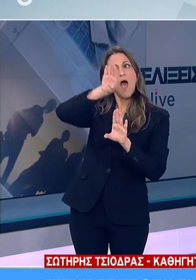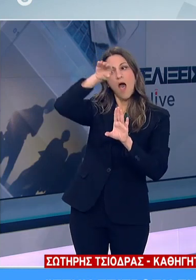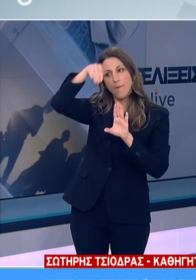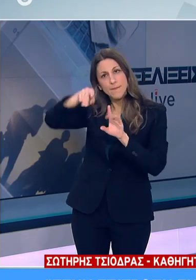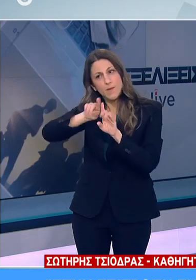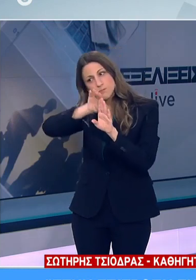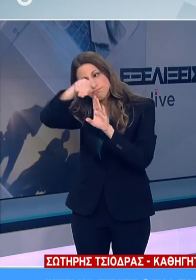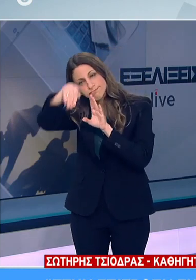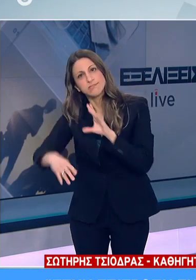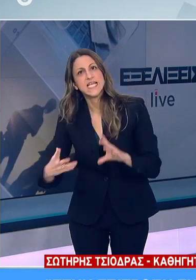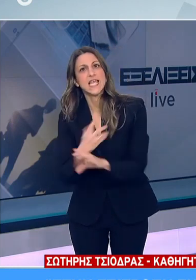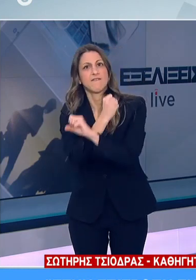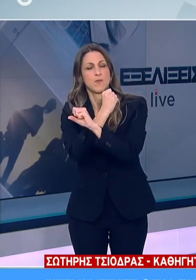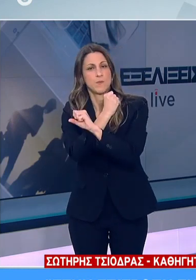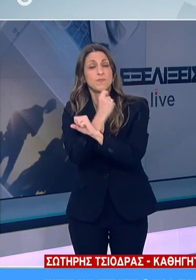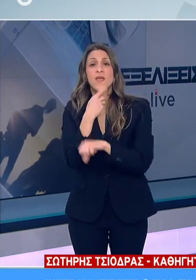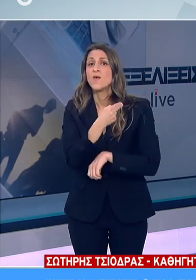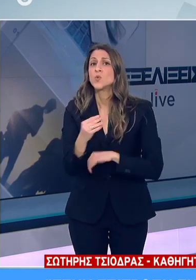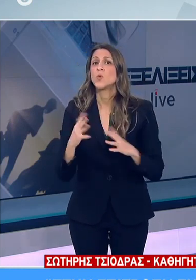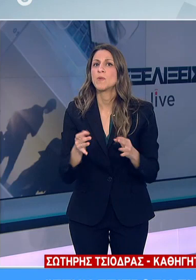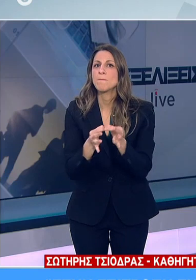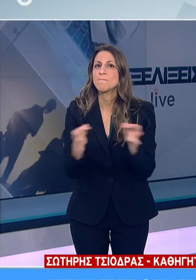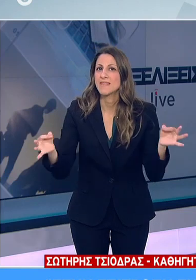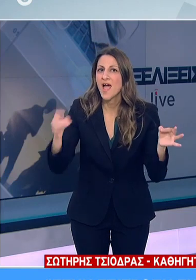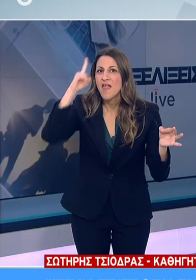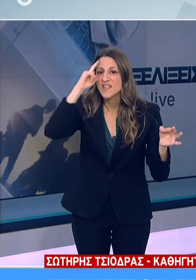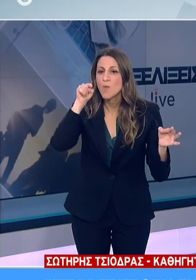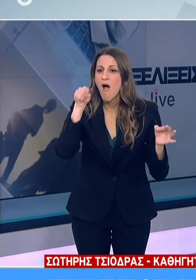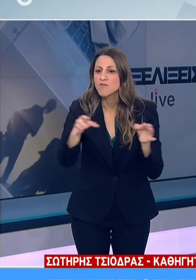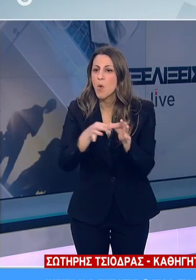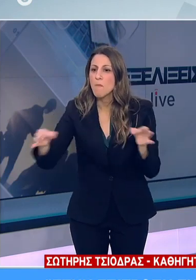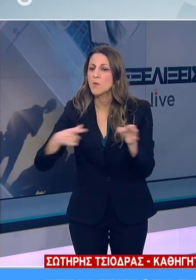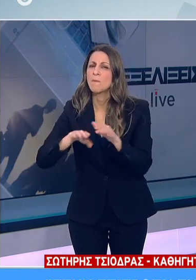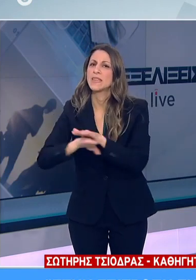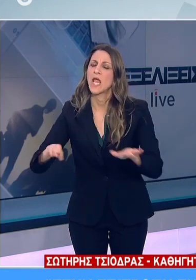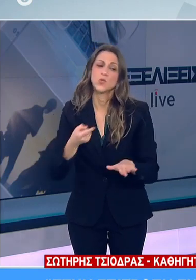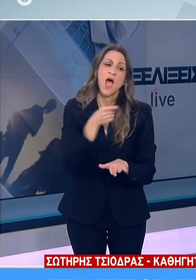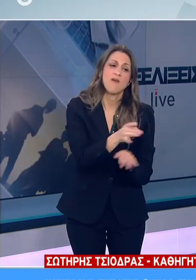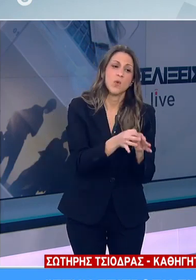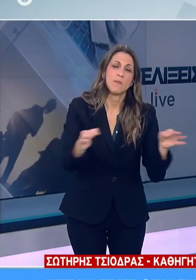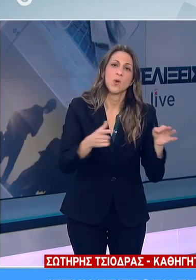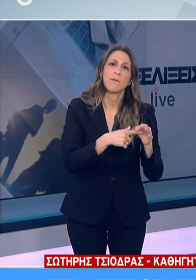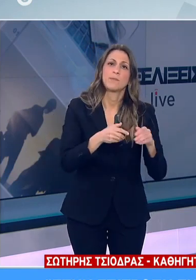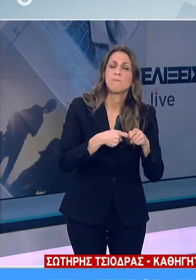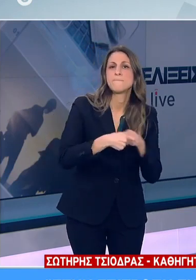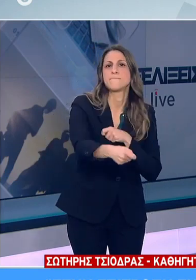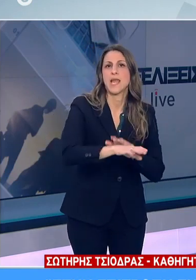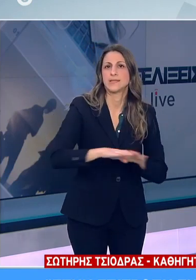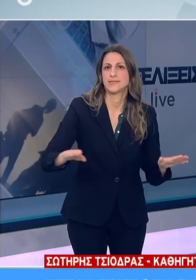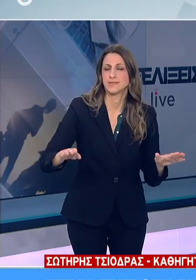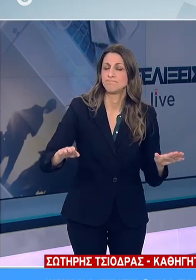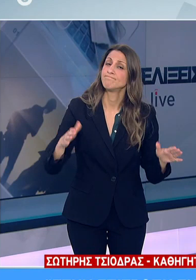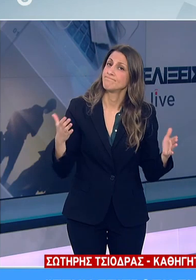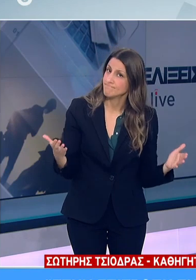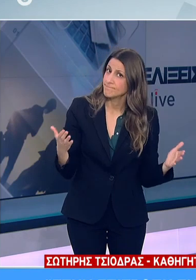και αποτίμηση για τα μέτρα μας και την άρση τους σε πολύ σημαντικές παραμέτρους, όπως η επάρκεια του συστήματος υγείας και